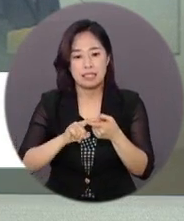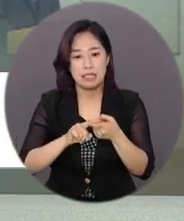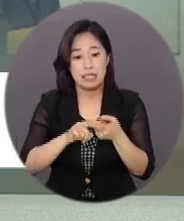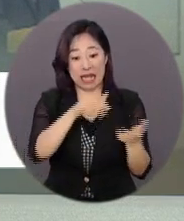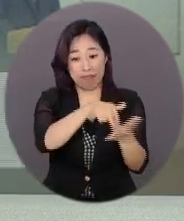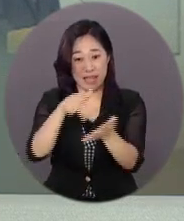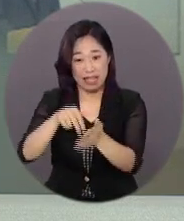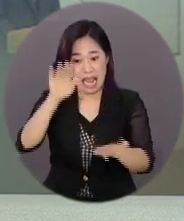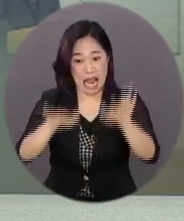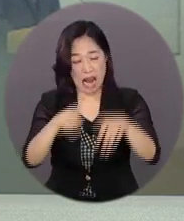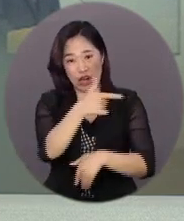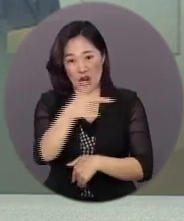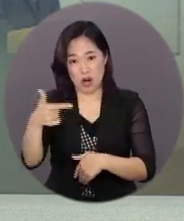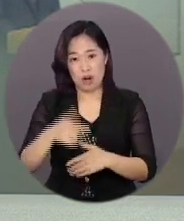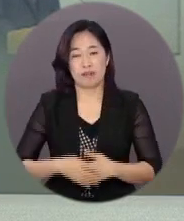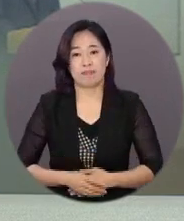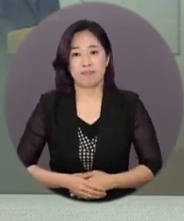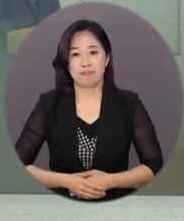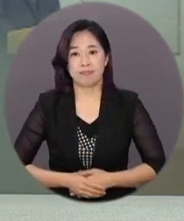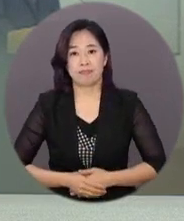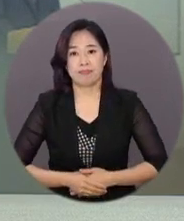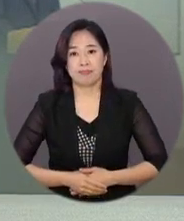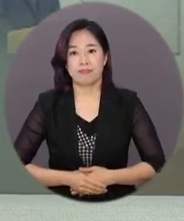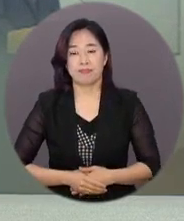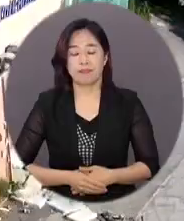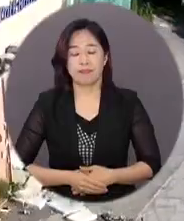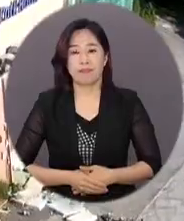큽니다. 홍진선 시사 PD가 보도합니다.